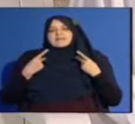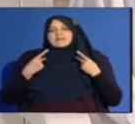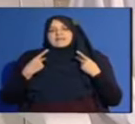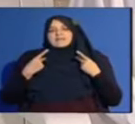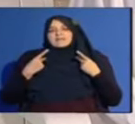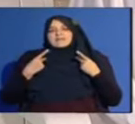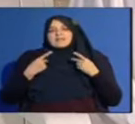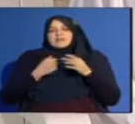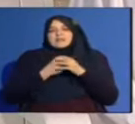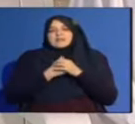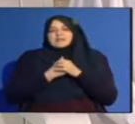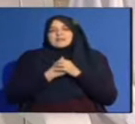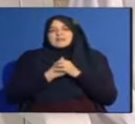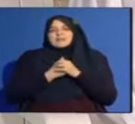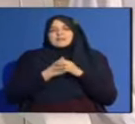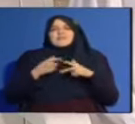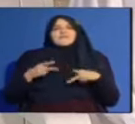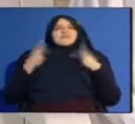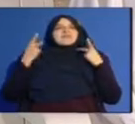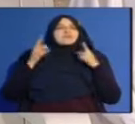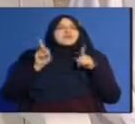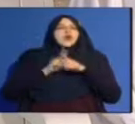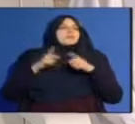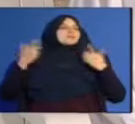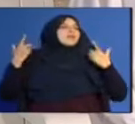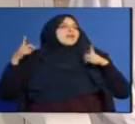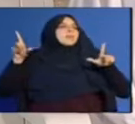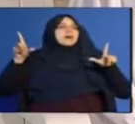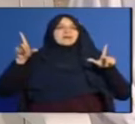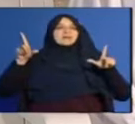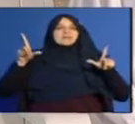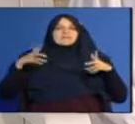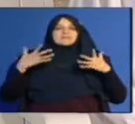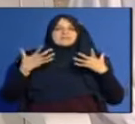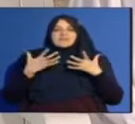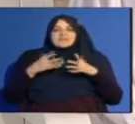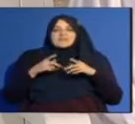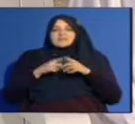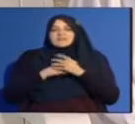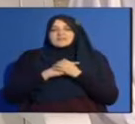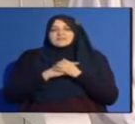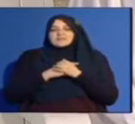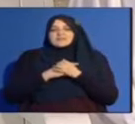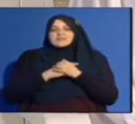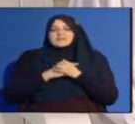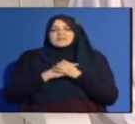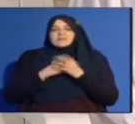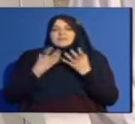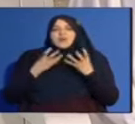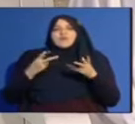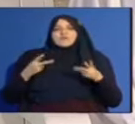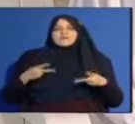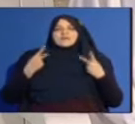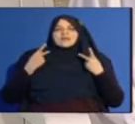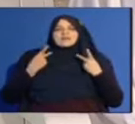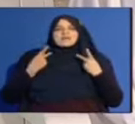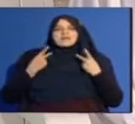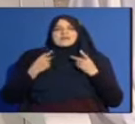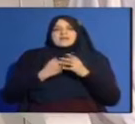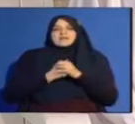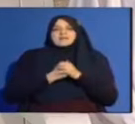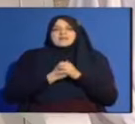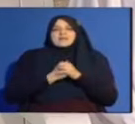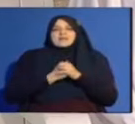الحياة الغير حقيقية، يعني احنا نشوف الشباب باغي يحب يجي هنا لفرنسا ويعيش كيما